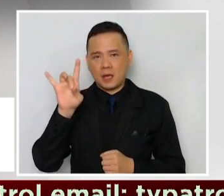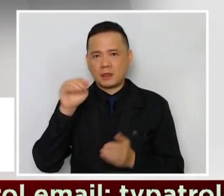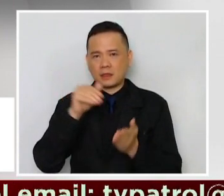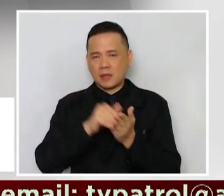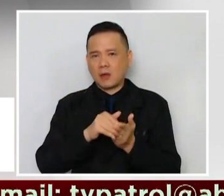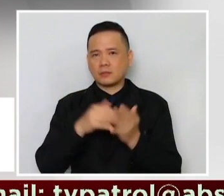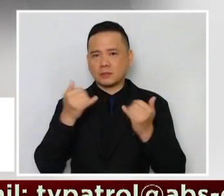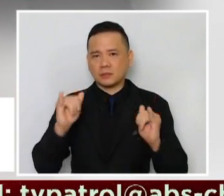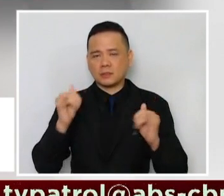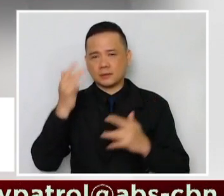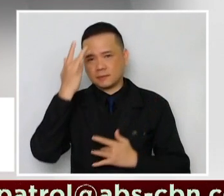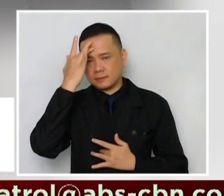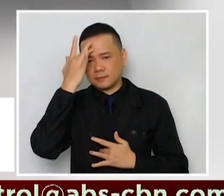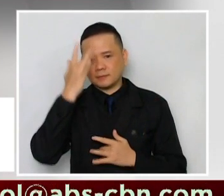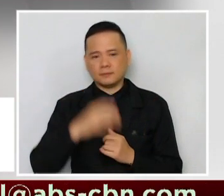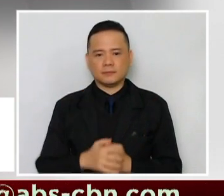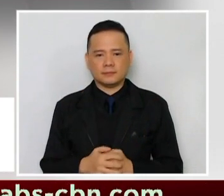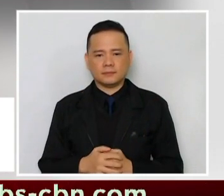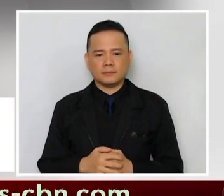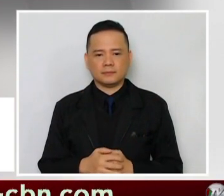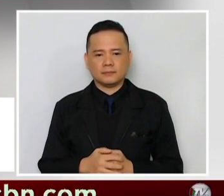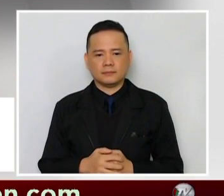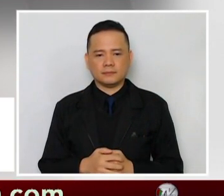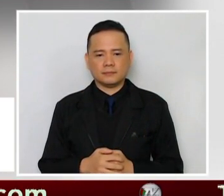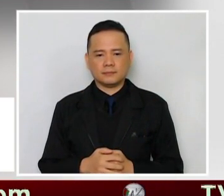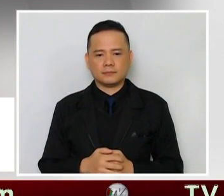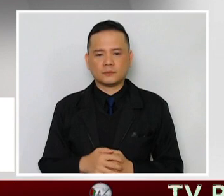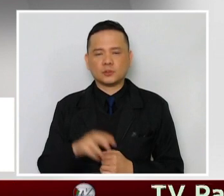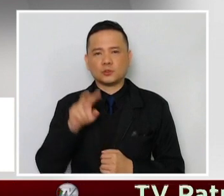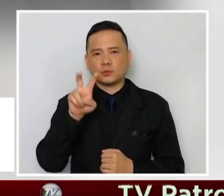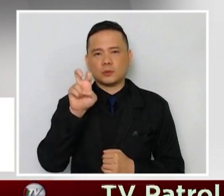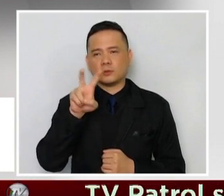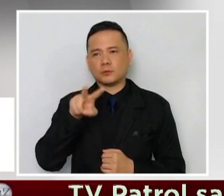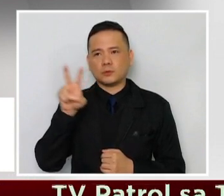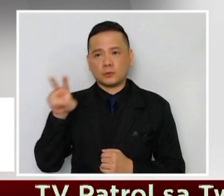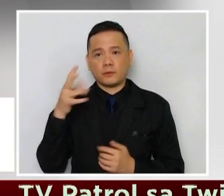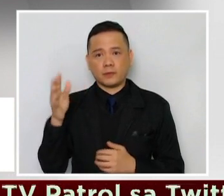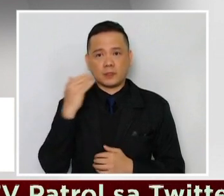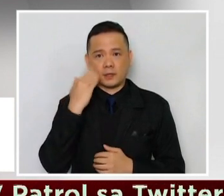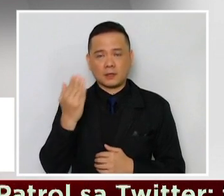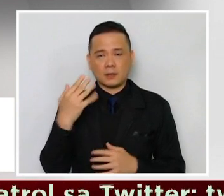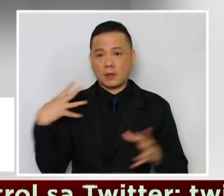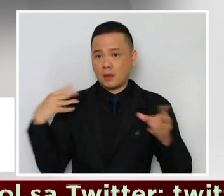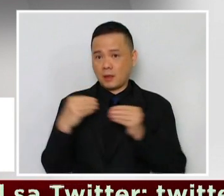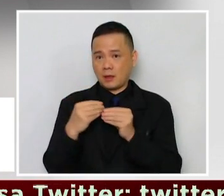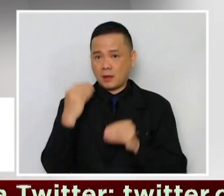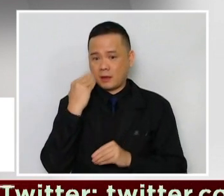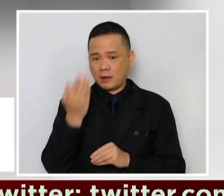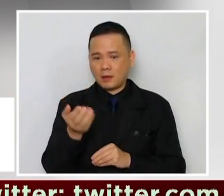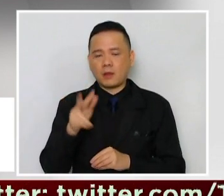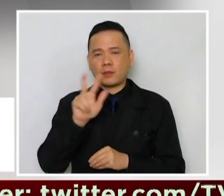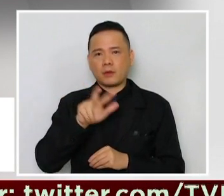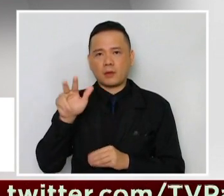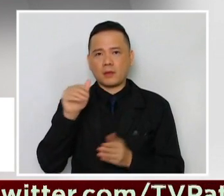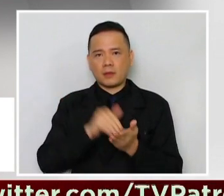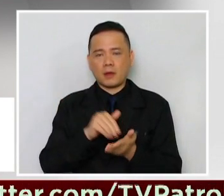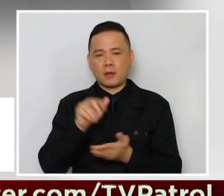may 222 rin ang namatay para sa 33,000 na kabuuan bilang, habang